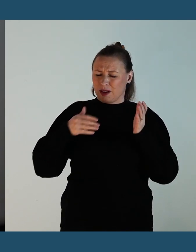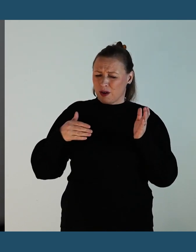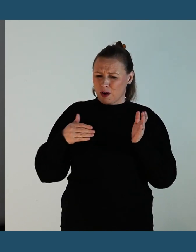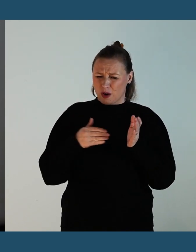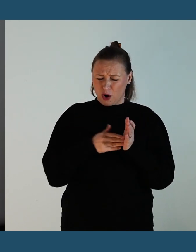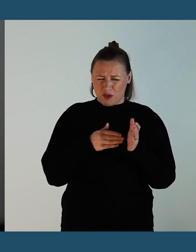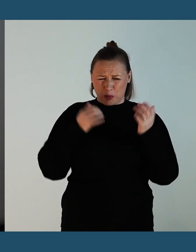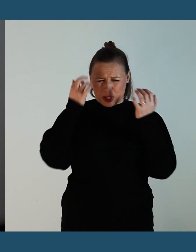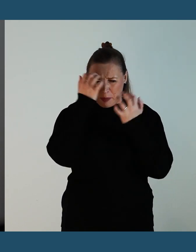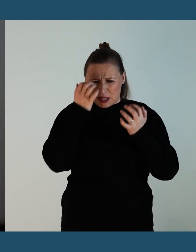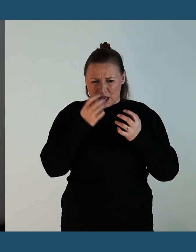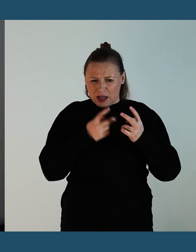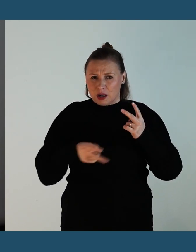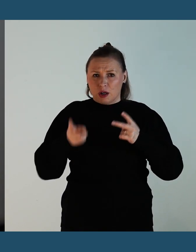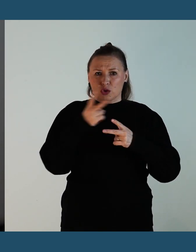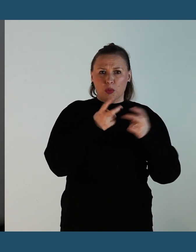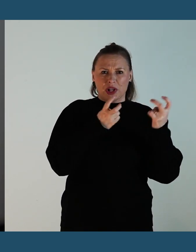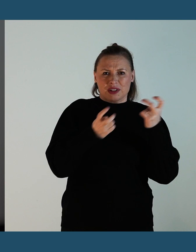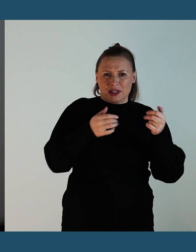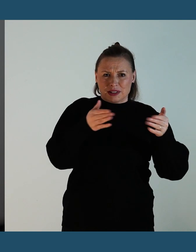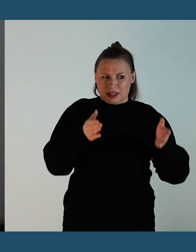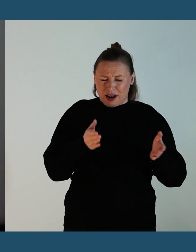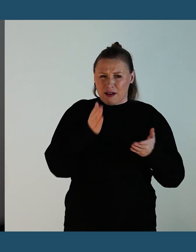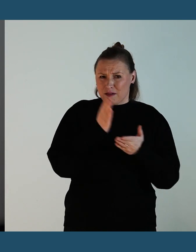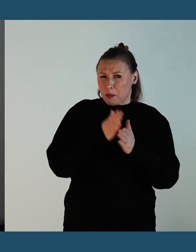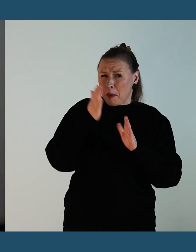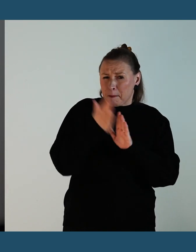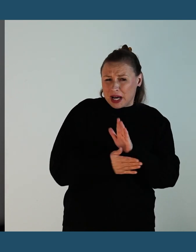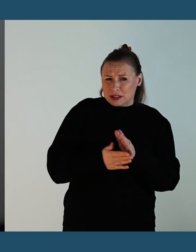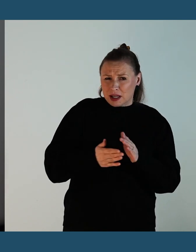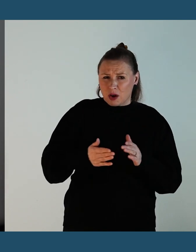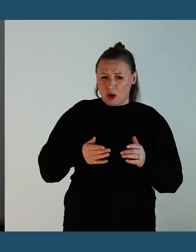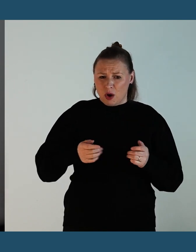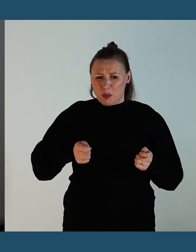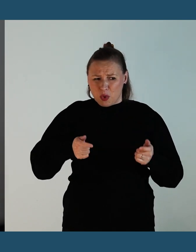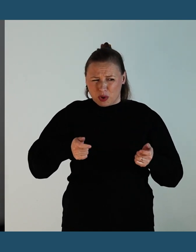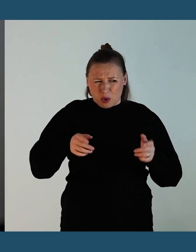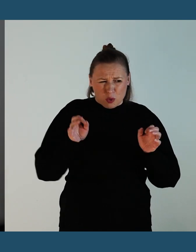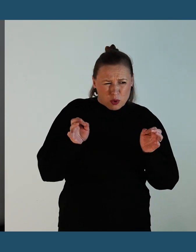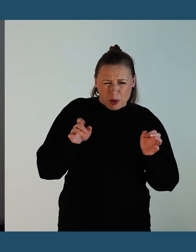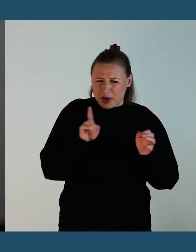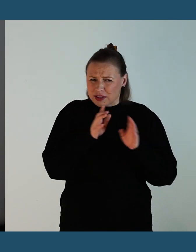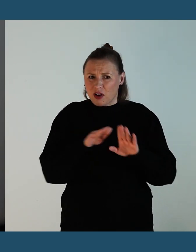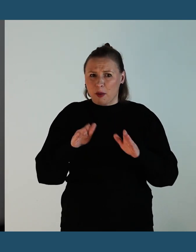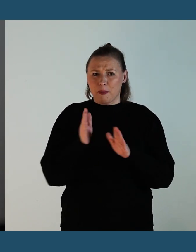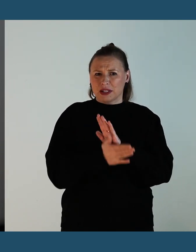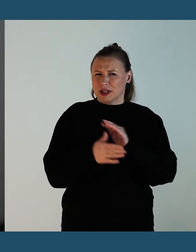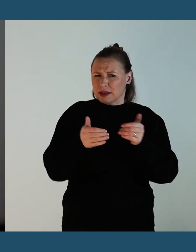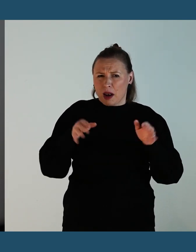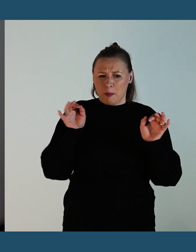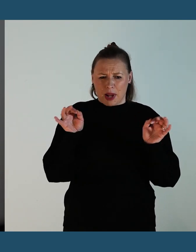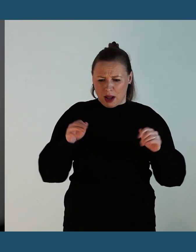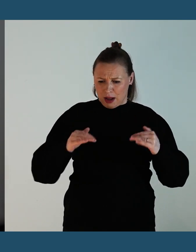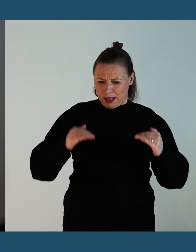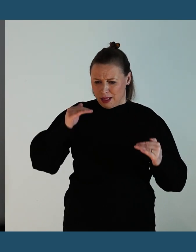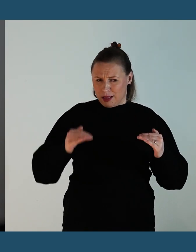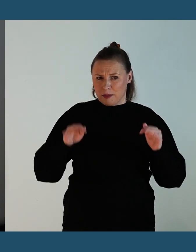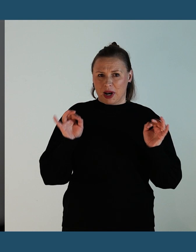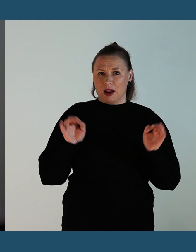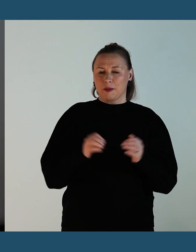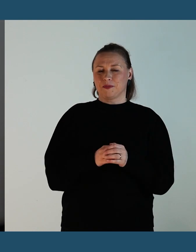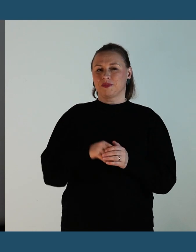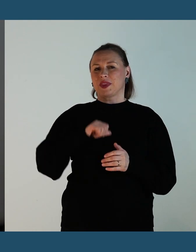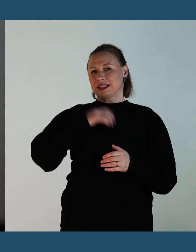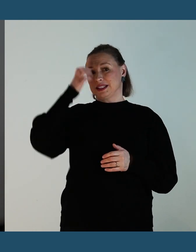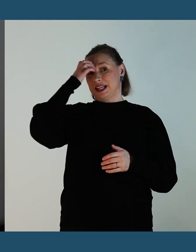aina tuplat sekata kaikki tilat, että pääseekö sinne paikalle, pystyykö liikkumaan. Ja nyt no, Helsingissä itse on täällä